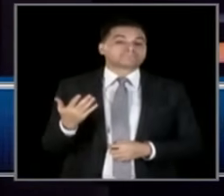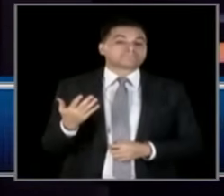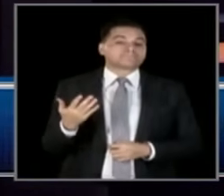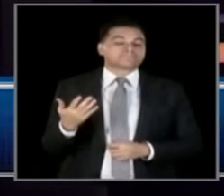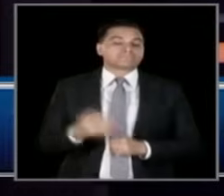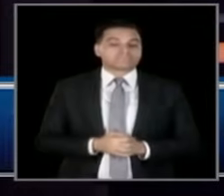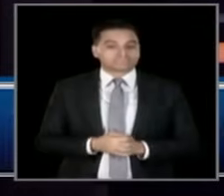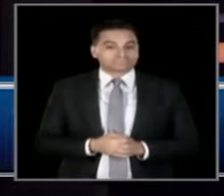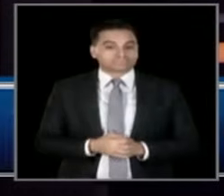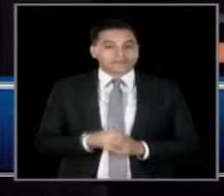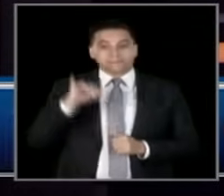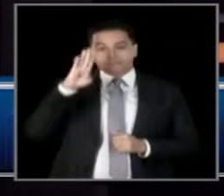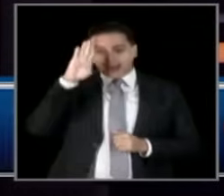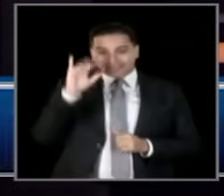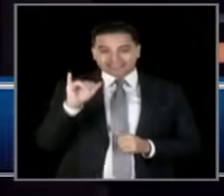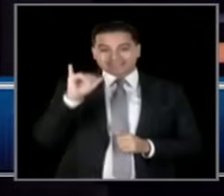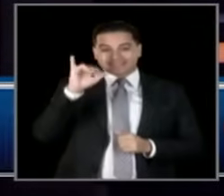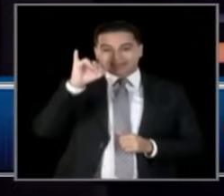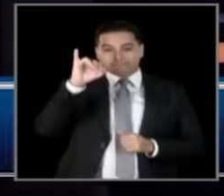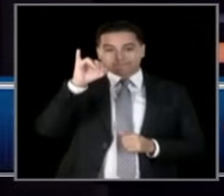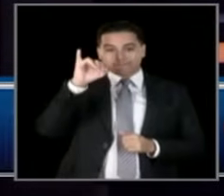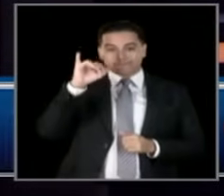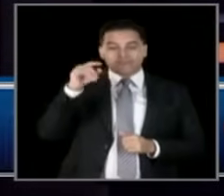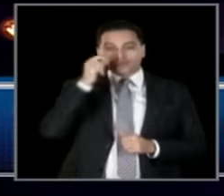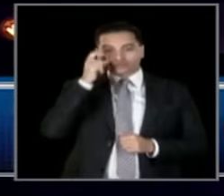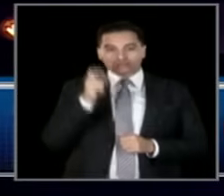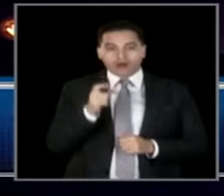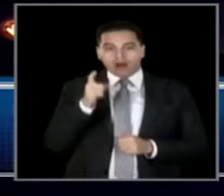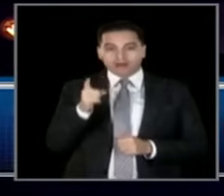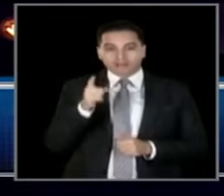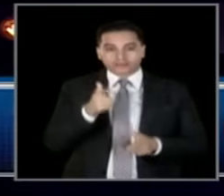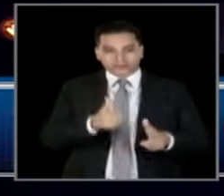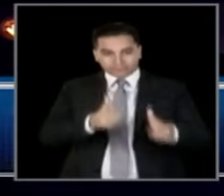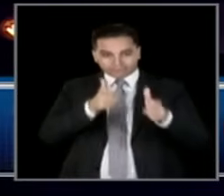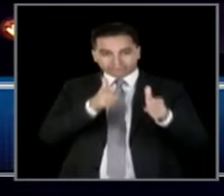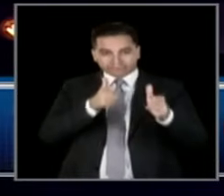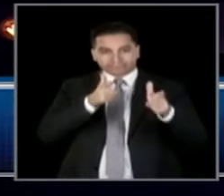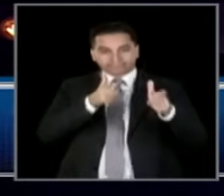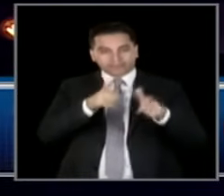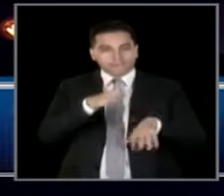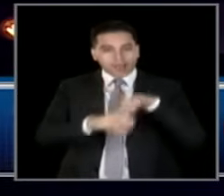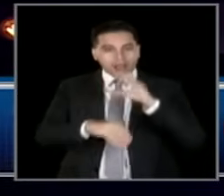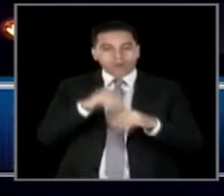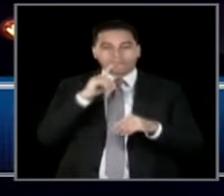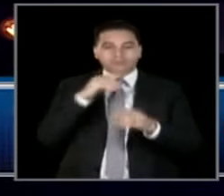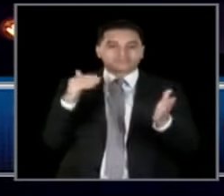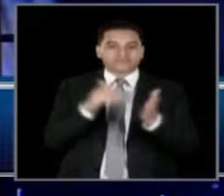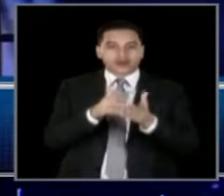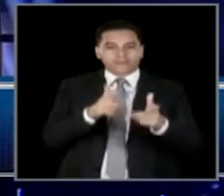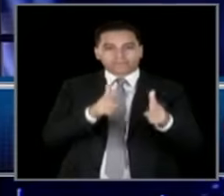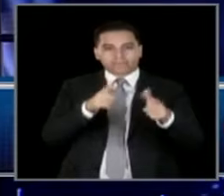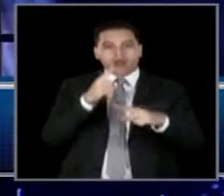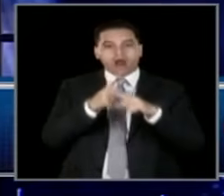ماكسيم ده من النازيين الجدد وحاول يقتله ببندقية آلية ولكنه أخطأ